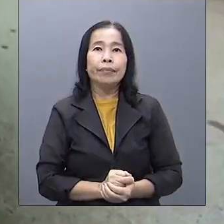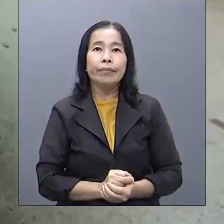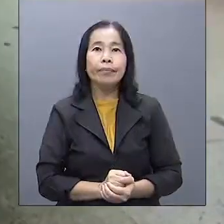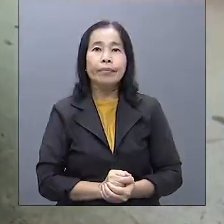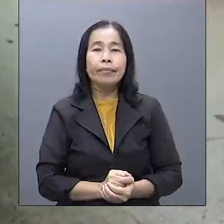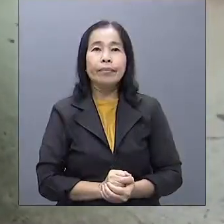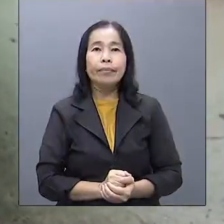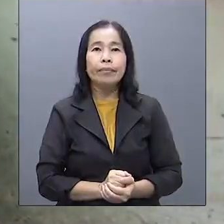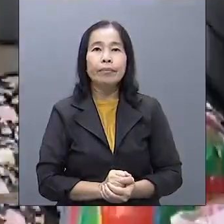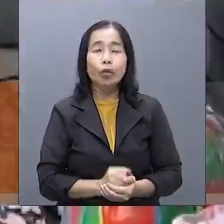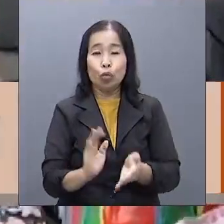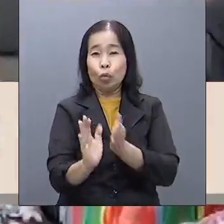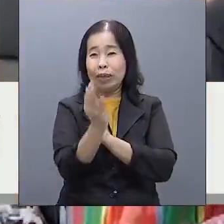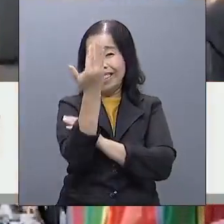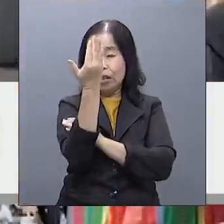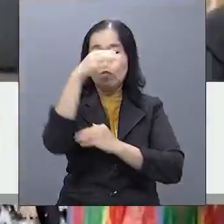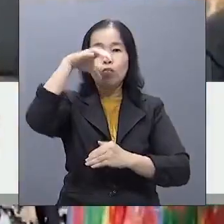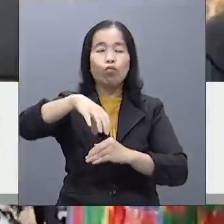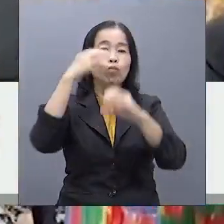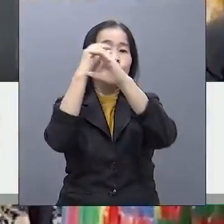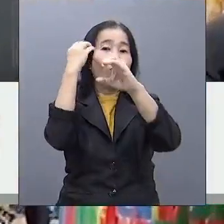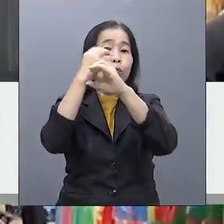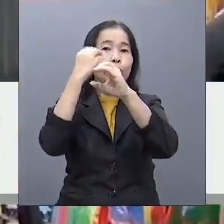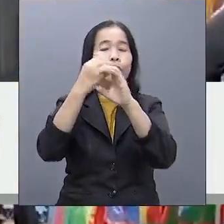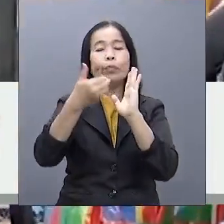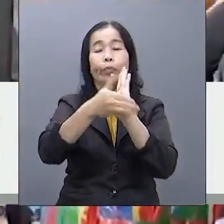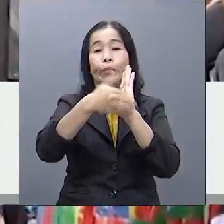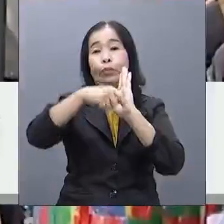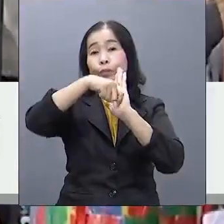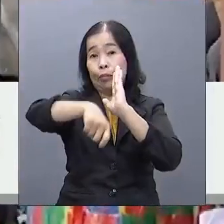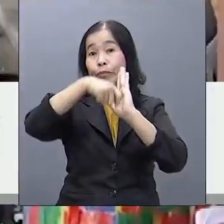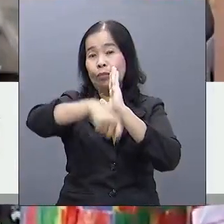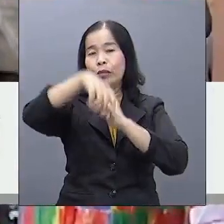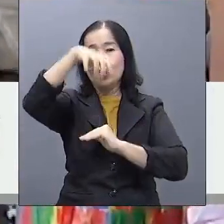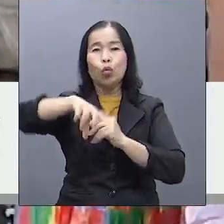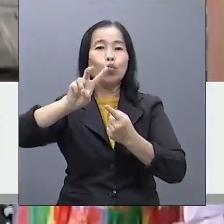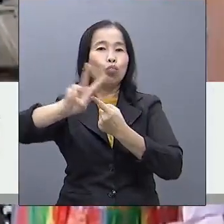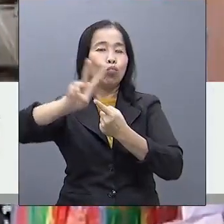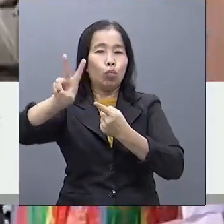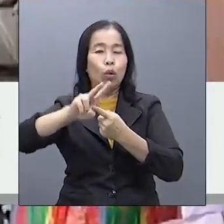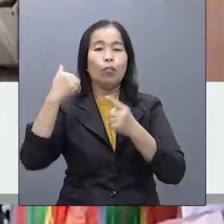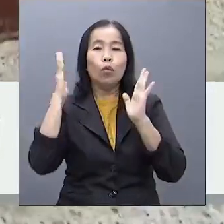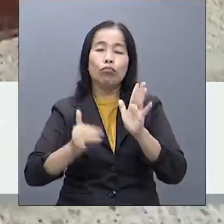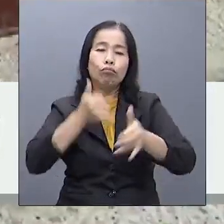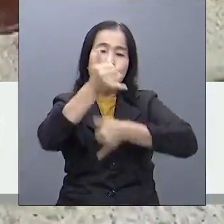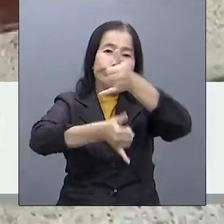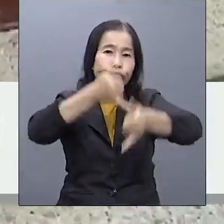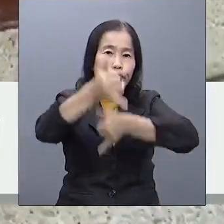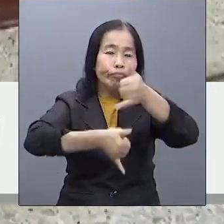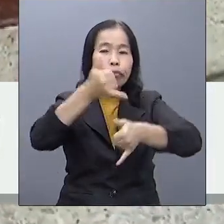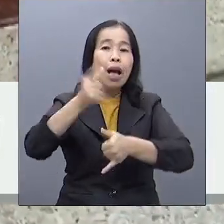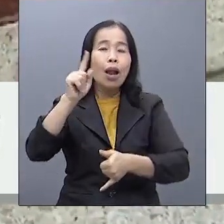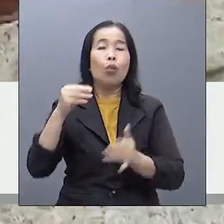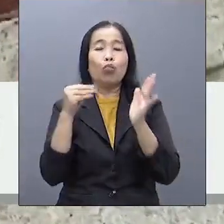บรรยากาศตั้งแต่ช่วงเช้าที่สถานีขนส่งผู้โดยสารแห่งที่ 2จังหวัดนครราชสีมามีประชาชนทยอยเดินทางกลับมาจาก